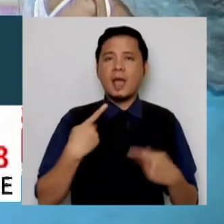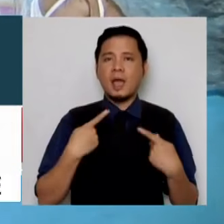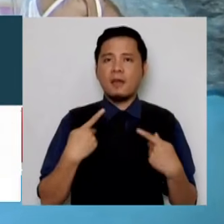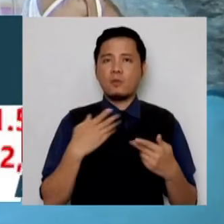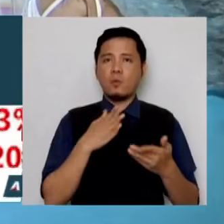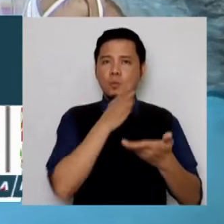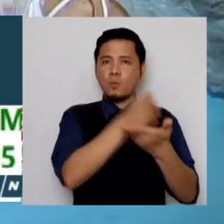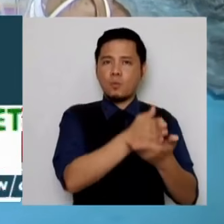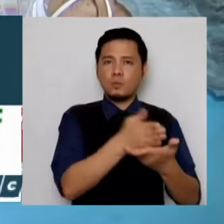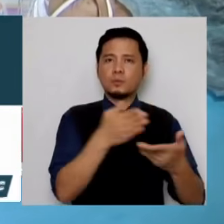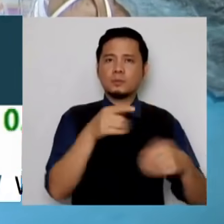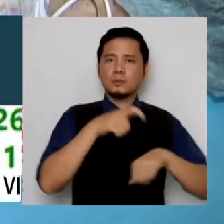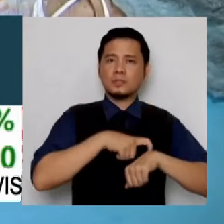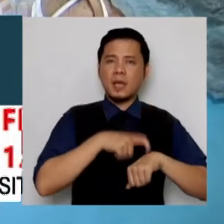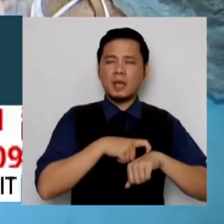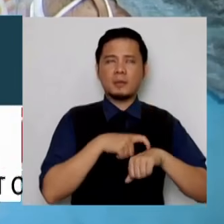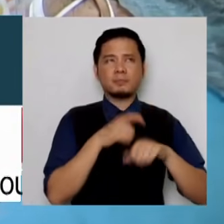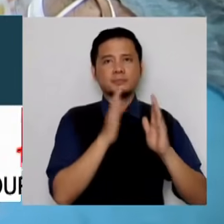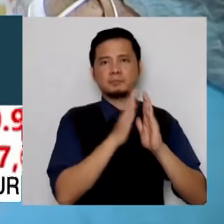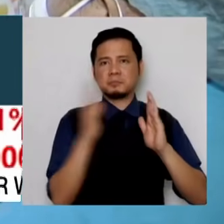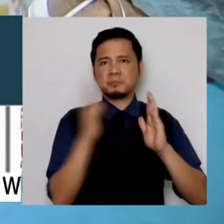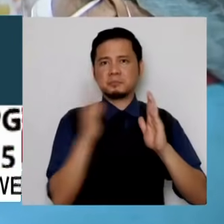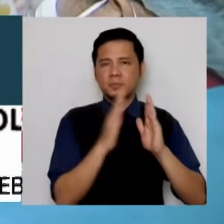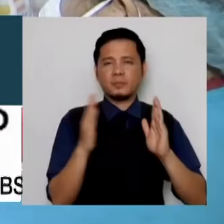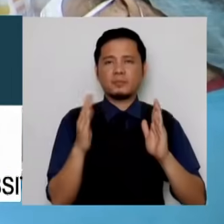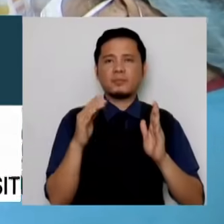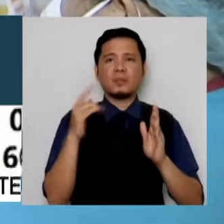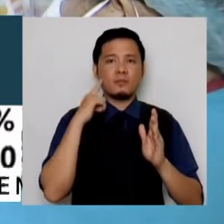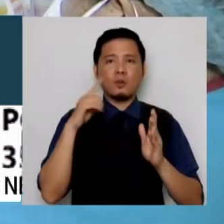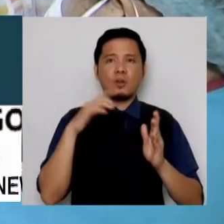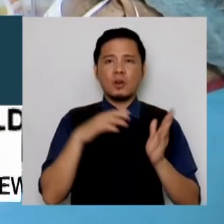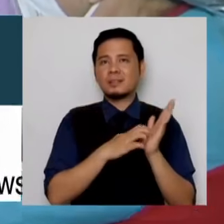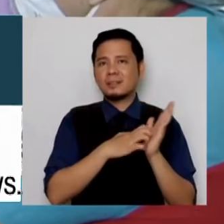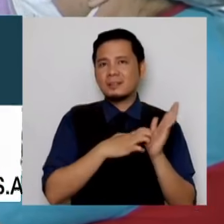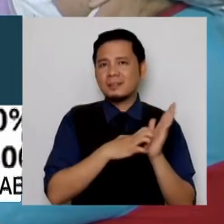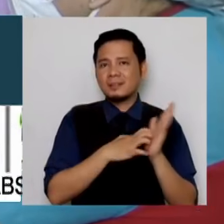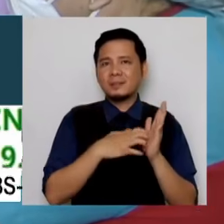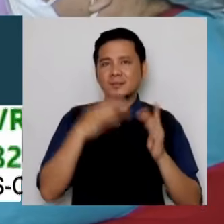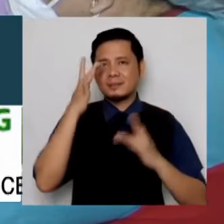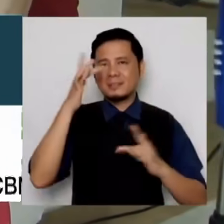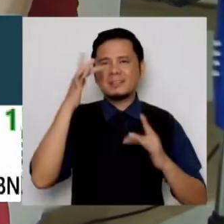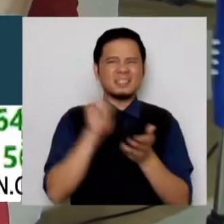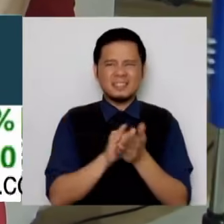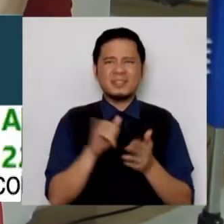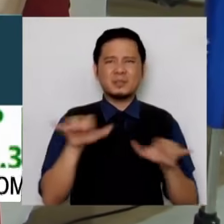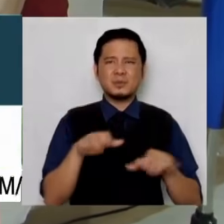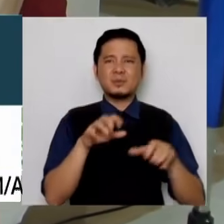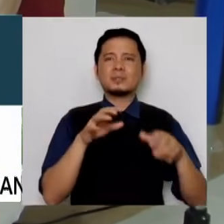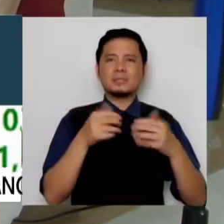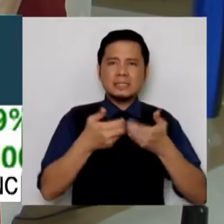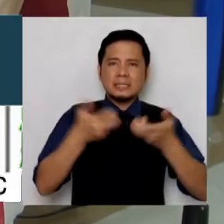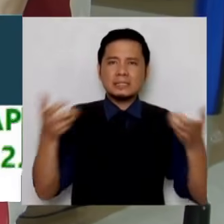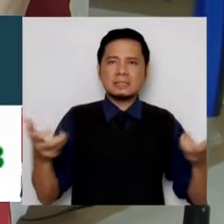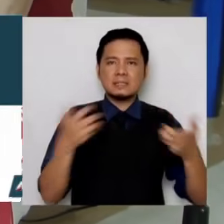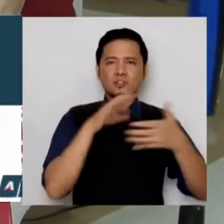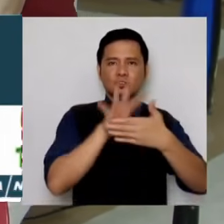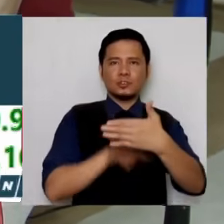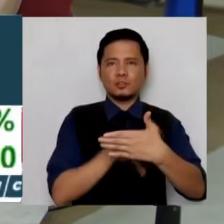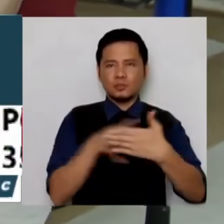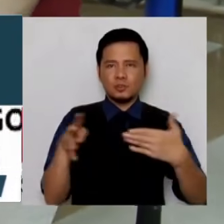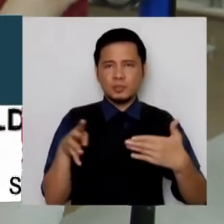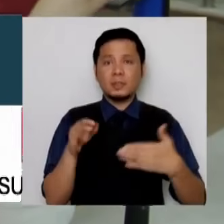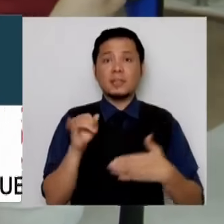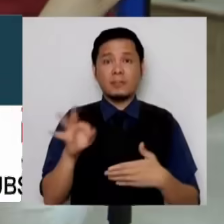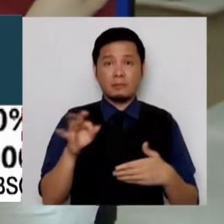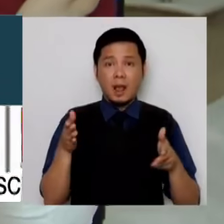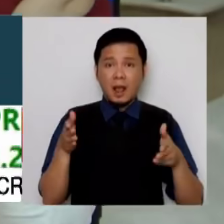pang with comorbidity lang. So ganun din ang gagawin natin, no? Mm-hmm. So pag pinayagan tayo na